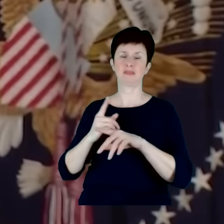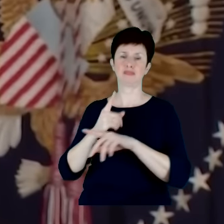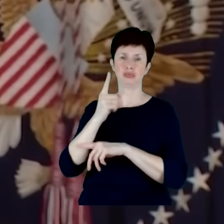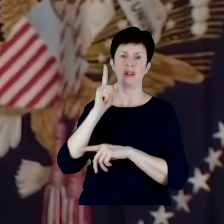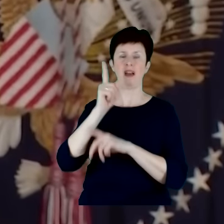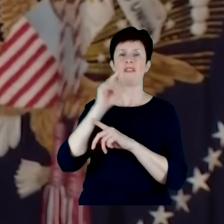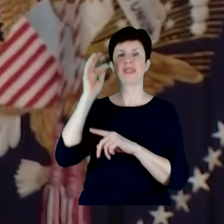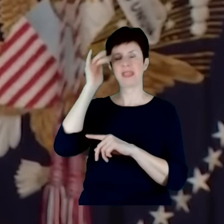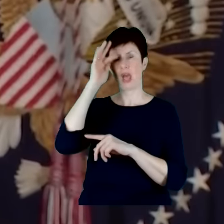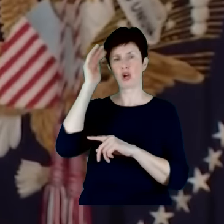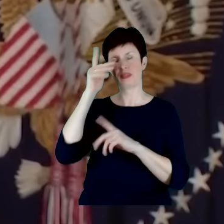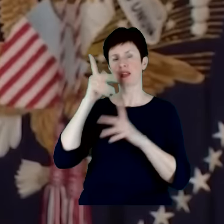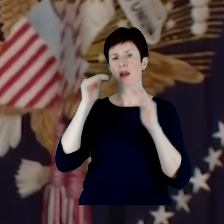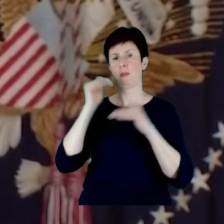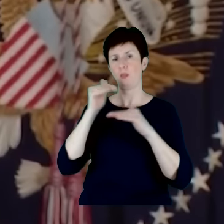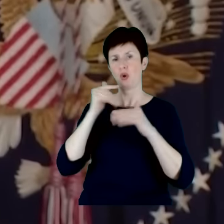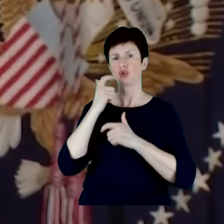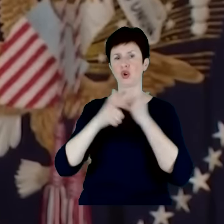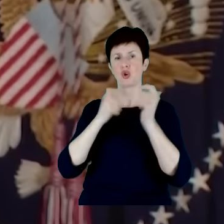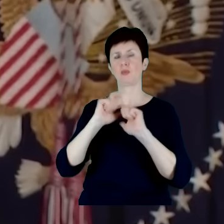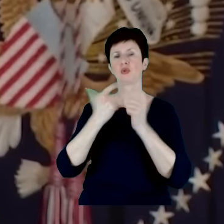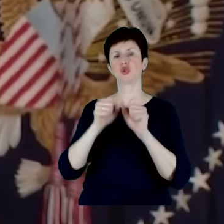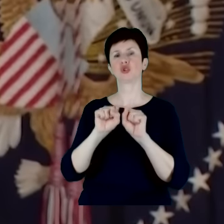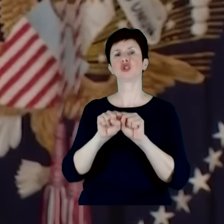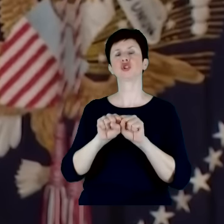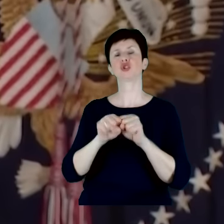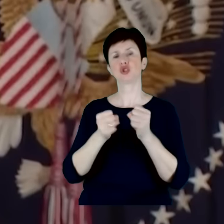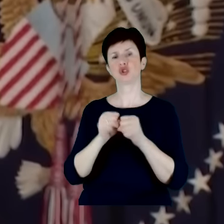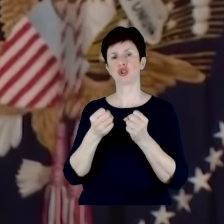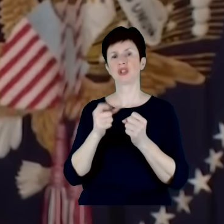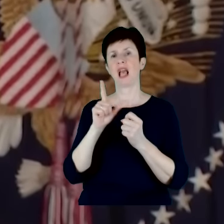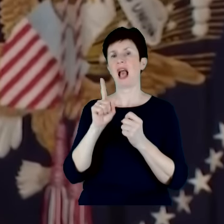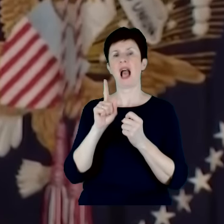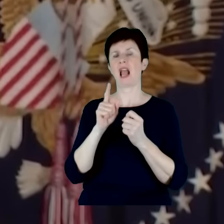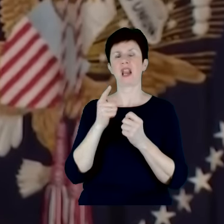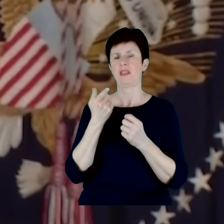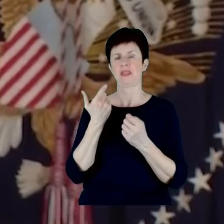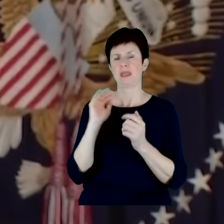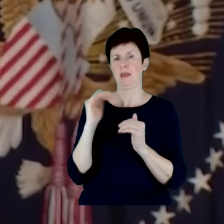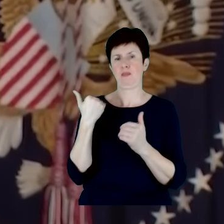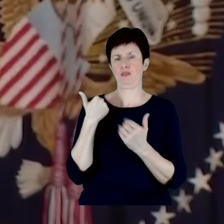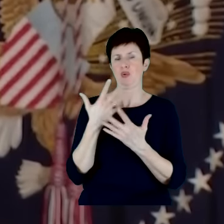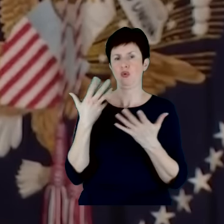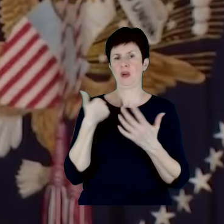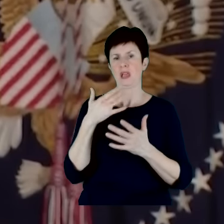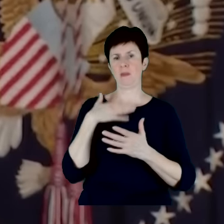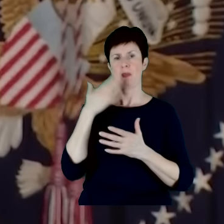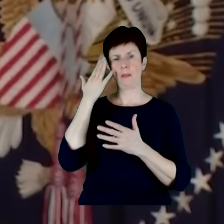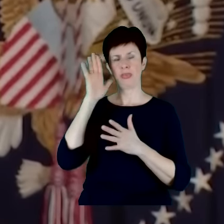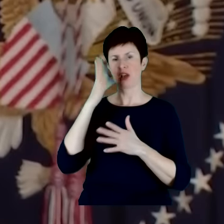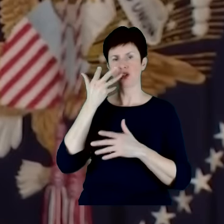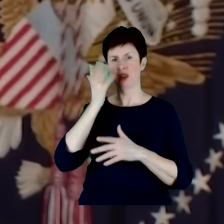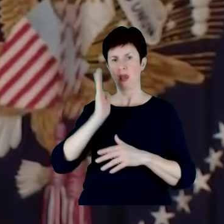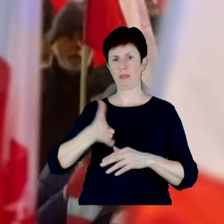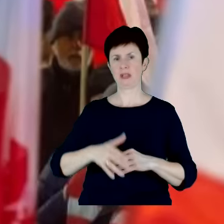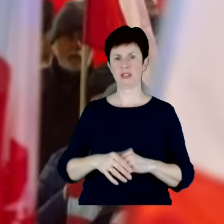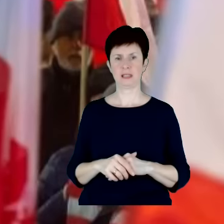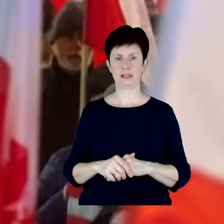mógłby dokonać czegoś niszczycielskiego, ale to się nie zadziało i mam nadzieję, że się nie stanie.